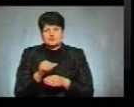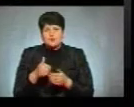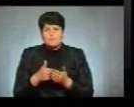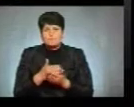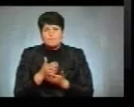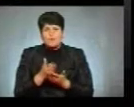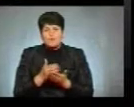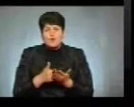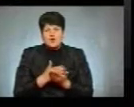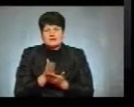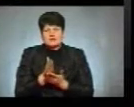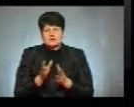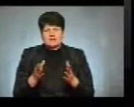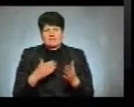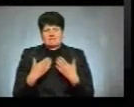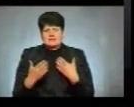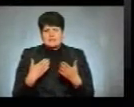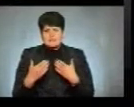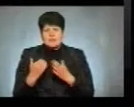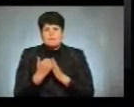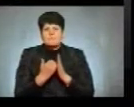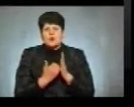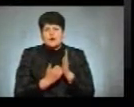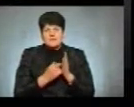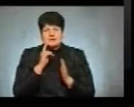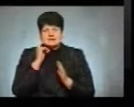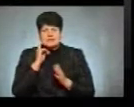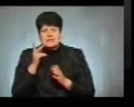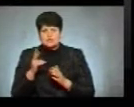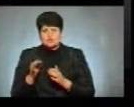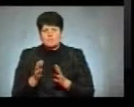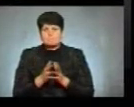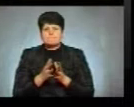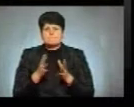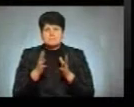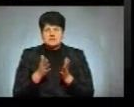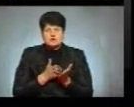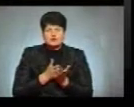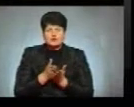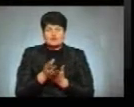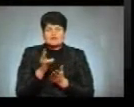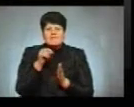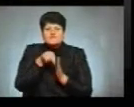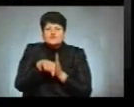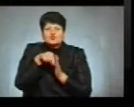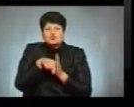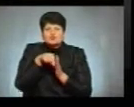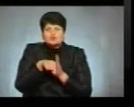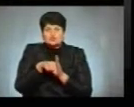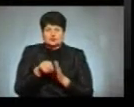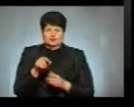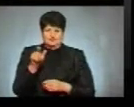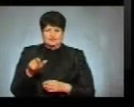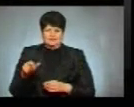зовнішньополітичні взаємини. А програма Зеленського більше зорієнтована на внутрішнього споживача